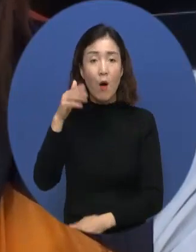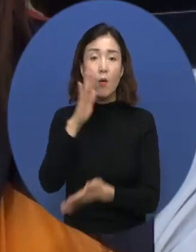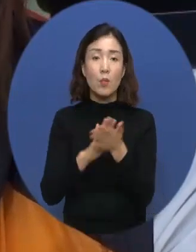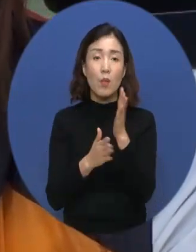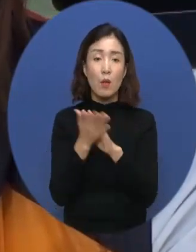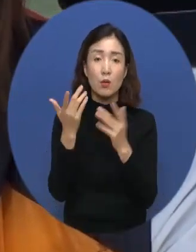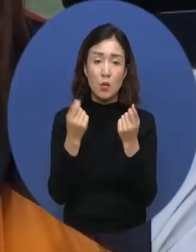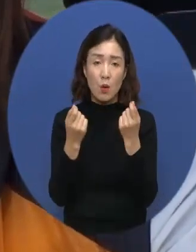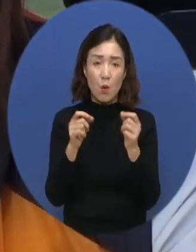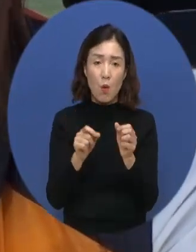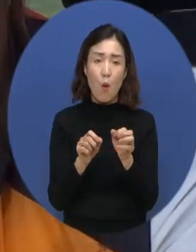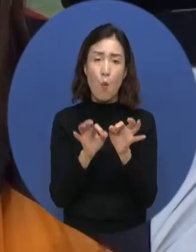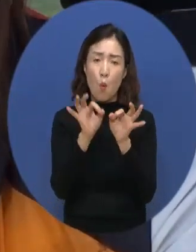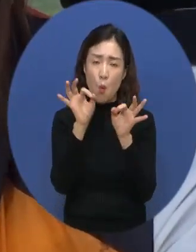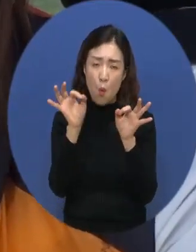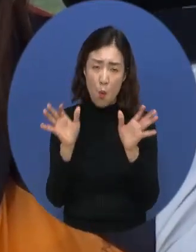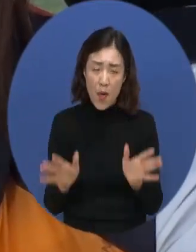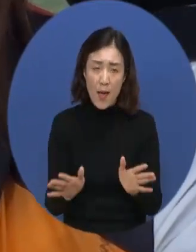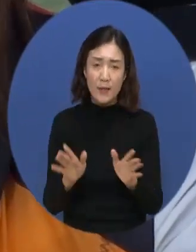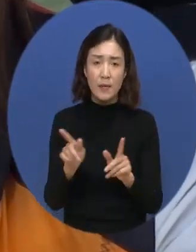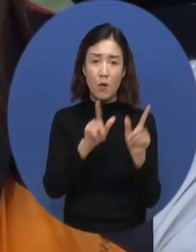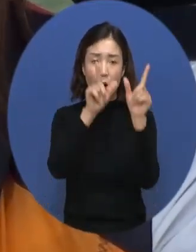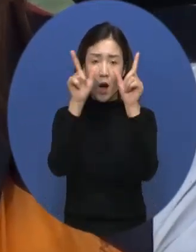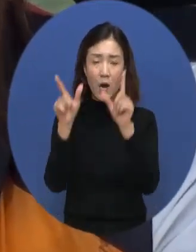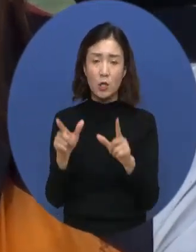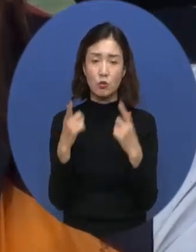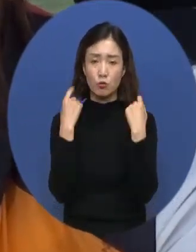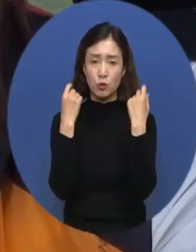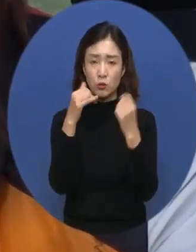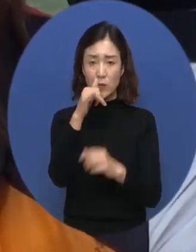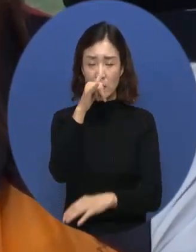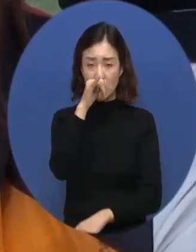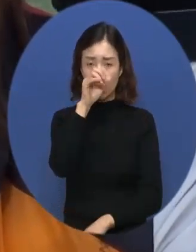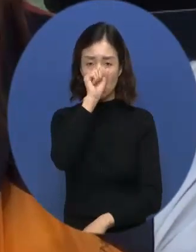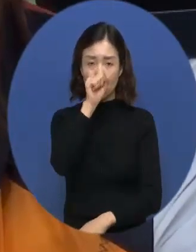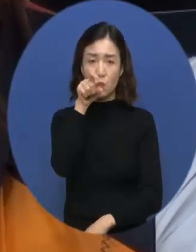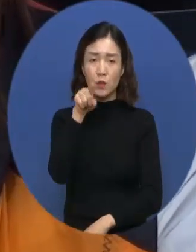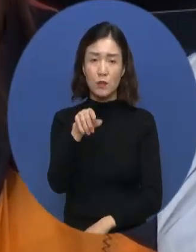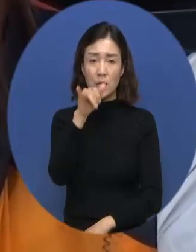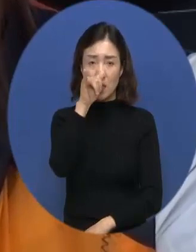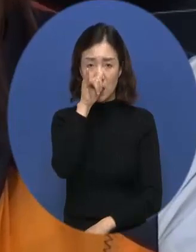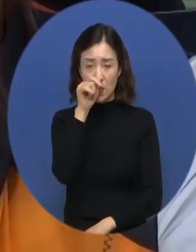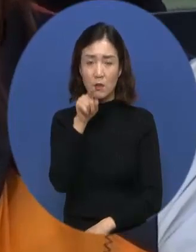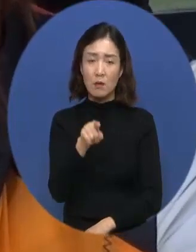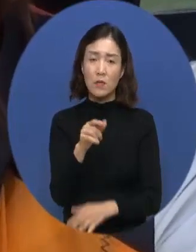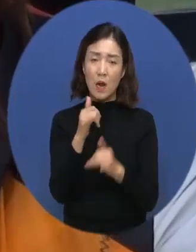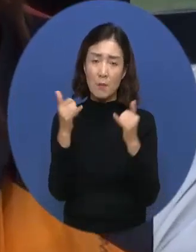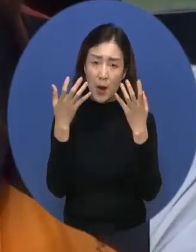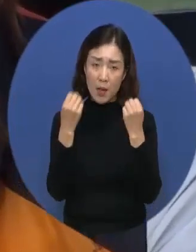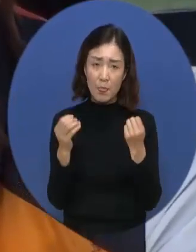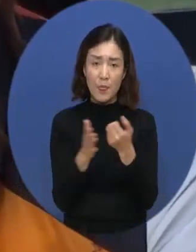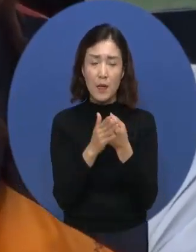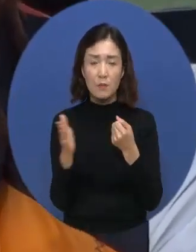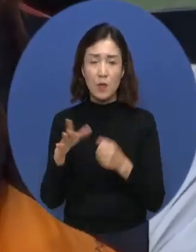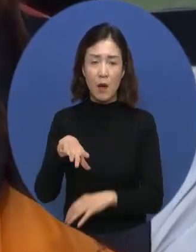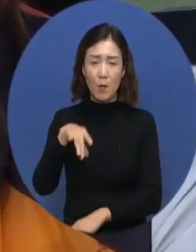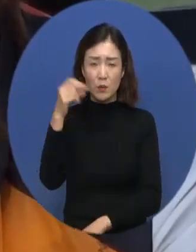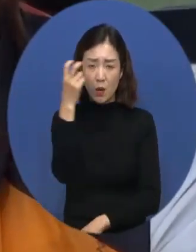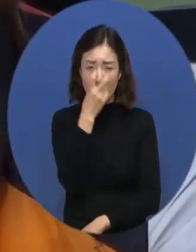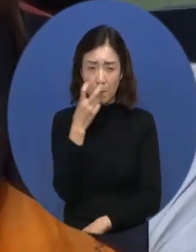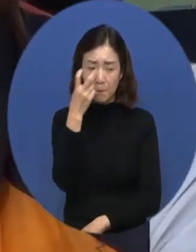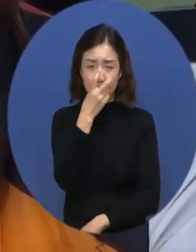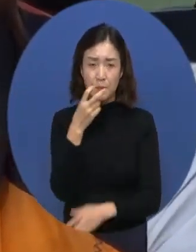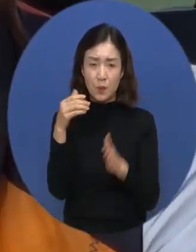오랜 생활을 유지하실 수 있는 그런 장점이 있으신 그런 분들도 많으셨기 때문에 저희가 이런 조기 검진을